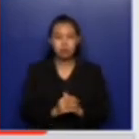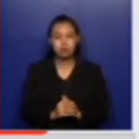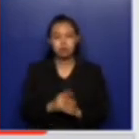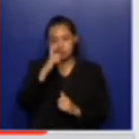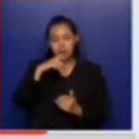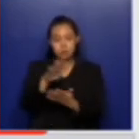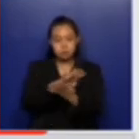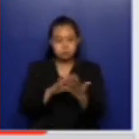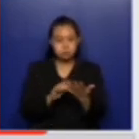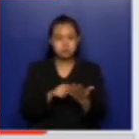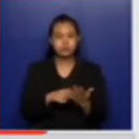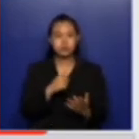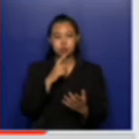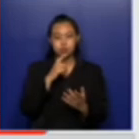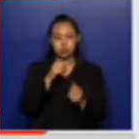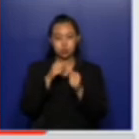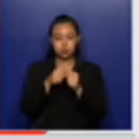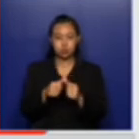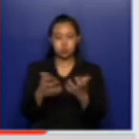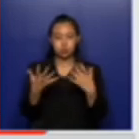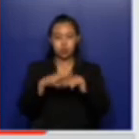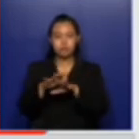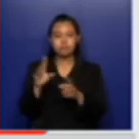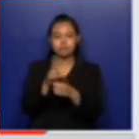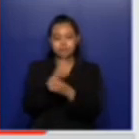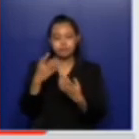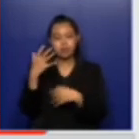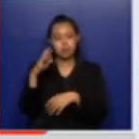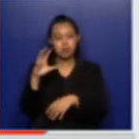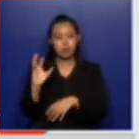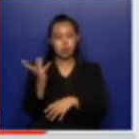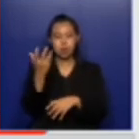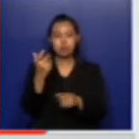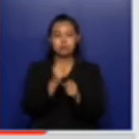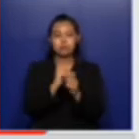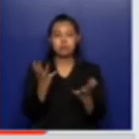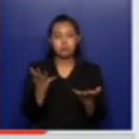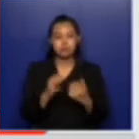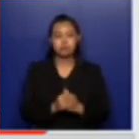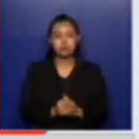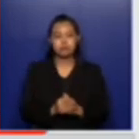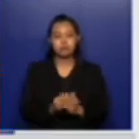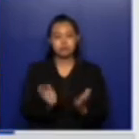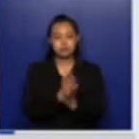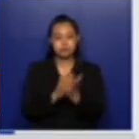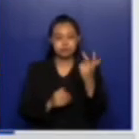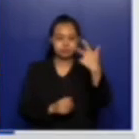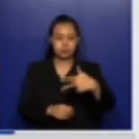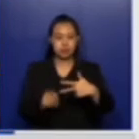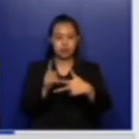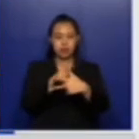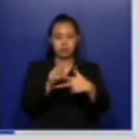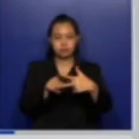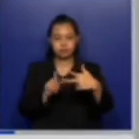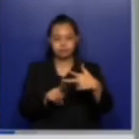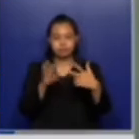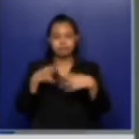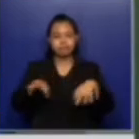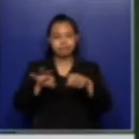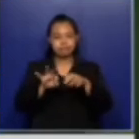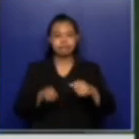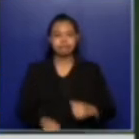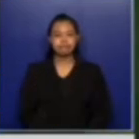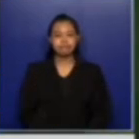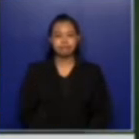นเวทีโลกอย่างไรผมขอเสนอยุทธศาสตร์3เรื่องที่มีส่วนสำคัญเป็นอย่างมากครับท่านประธานครับวันนี้ผ